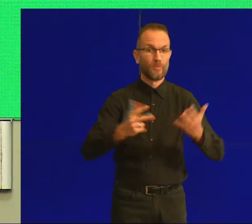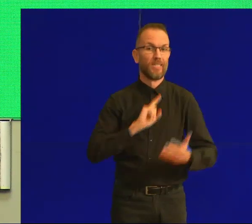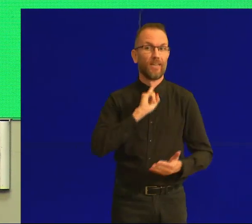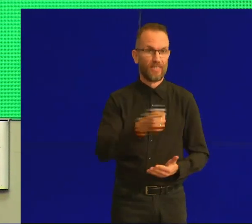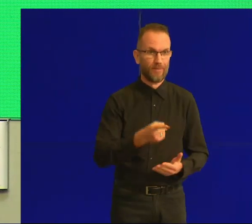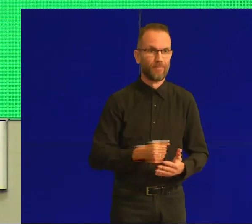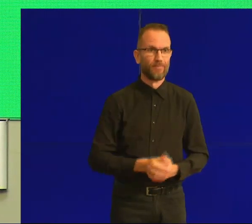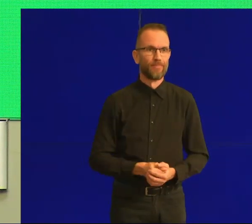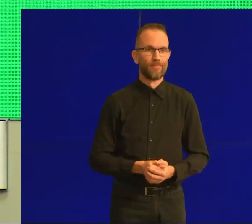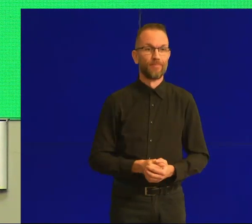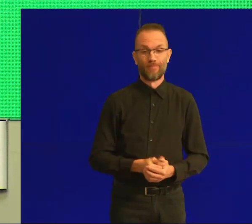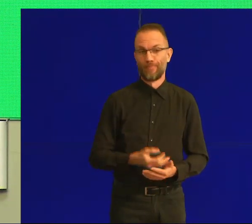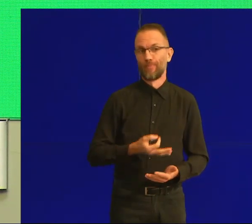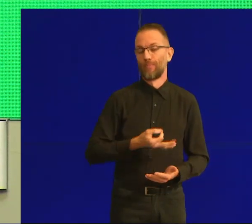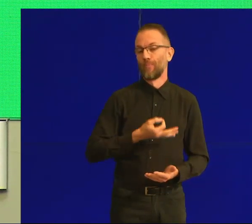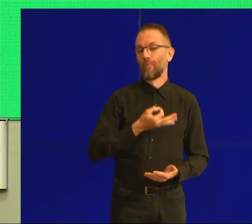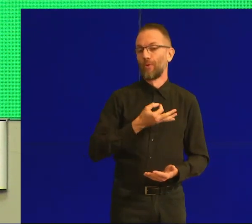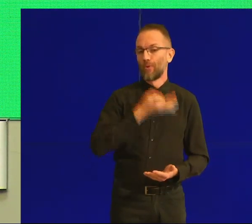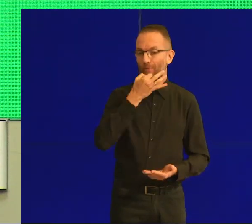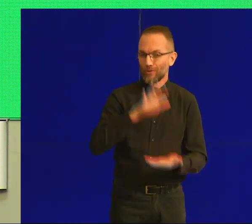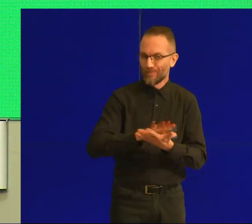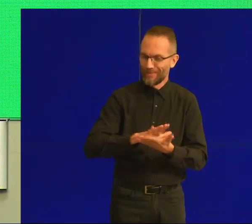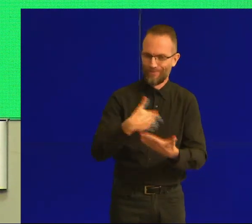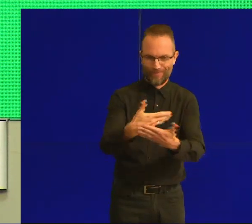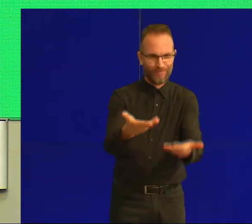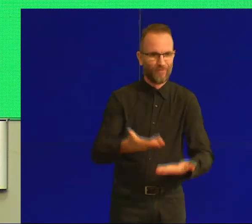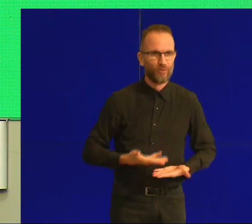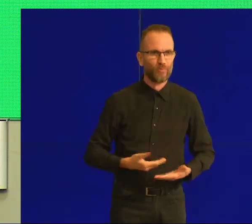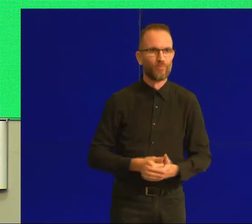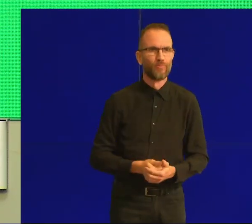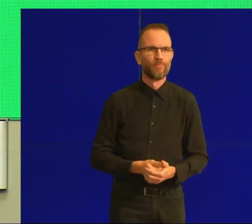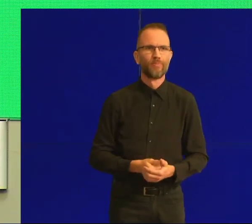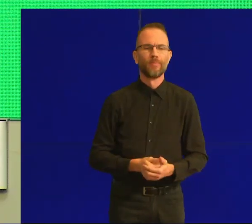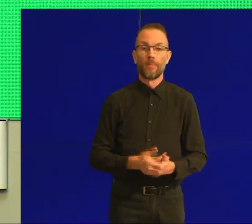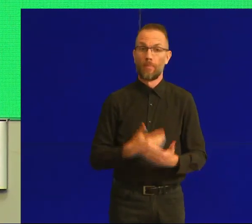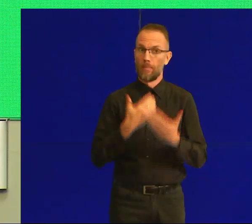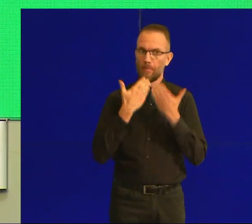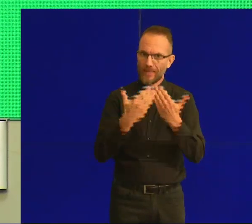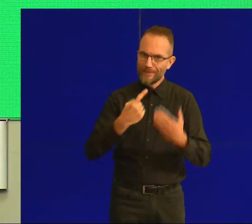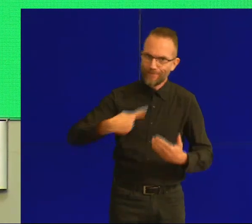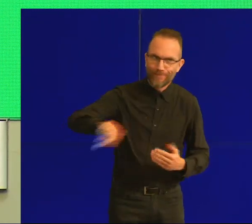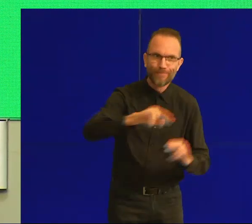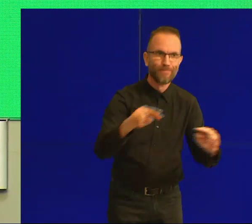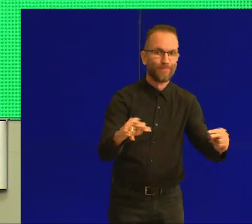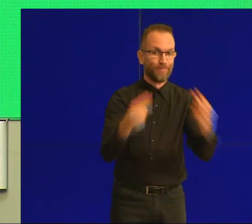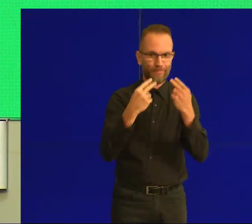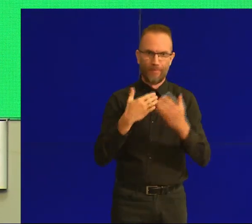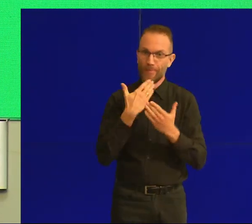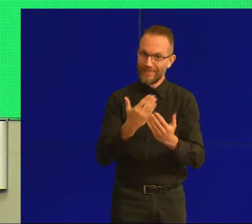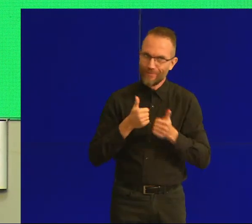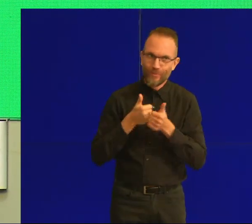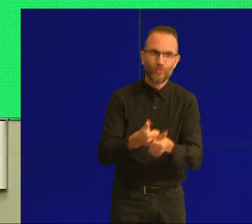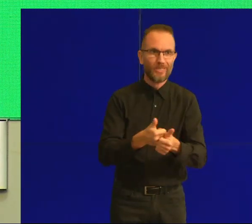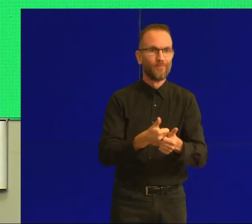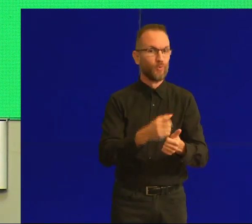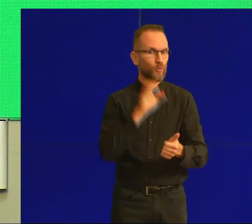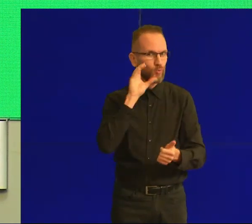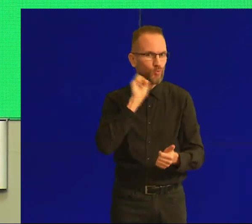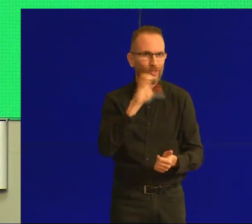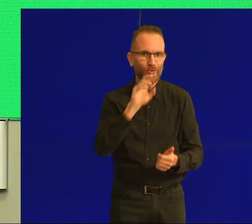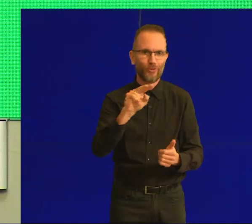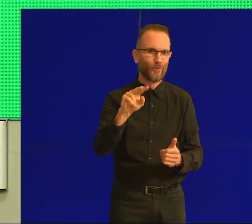point de presse quotidien merci d'être présent merci de nous suivre merci de vous informer et je vais essayer directement la